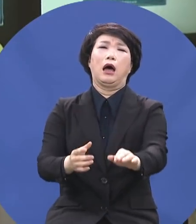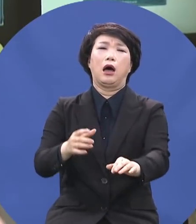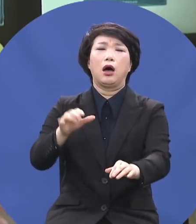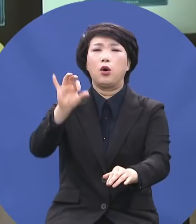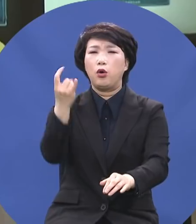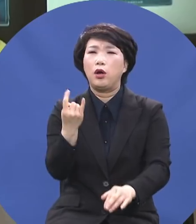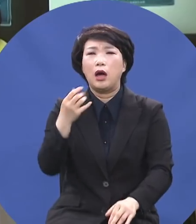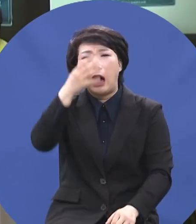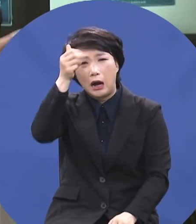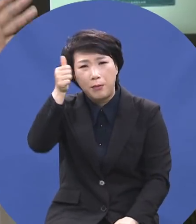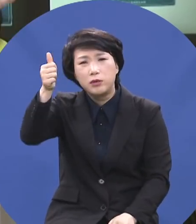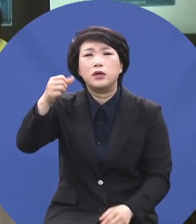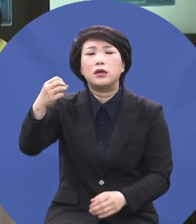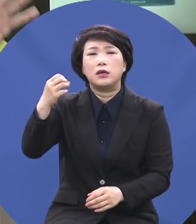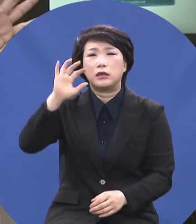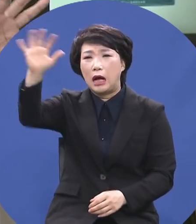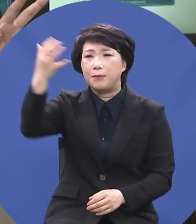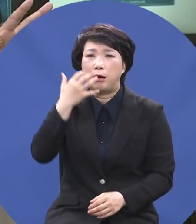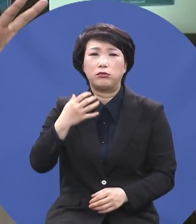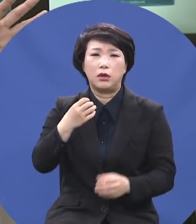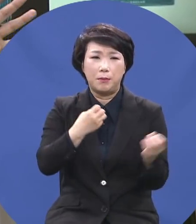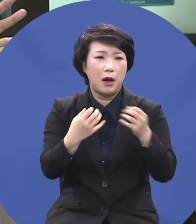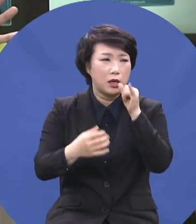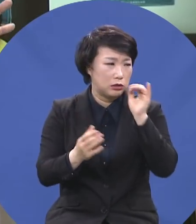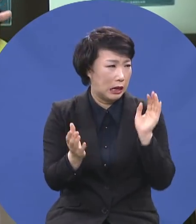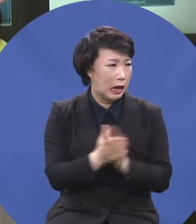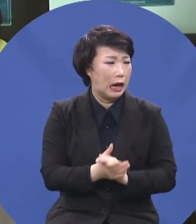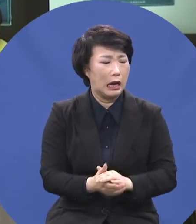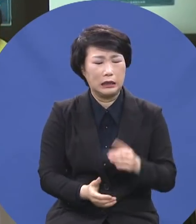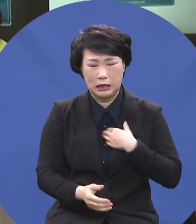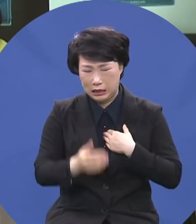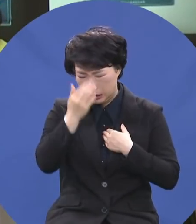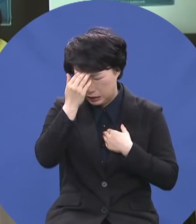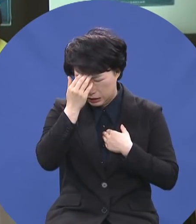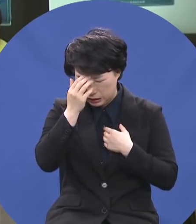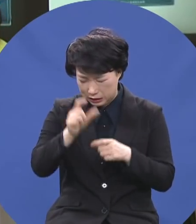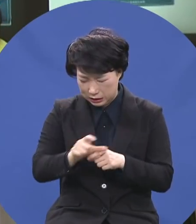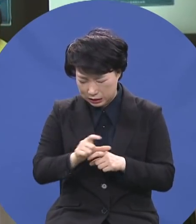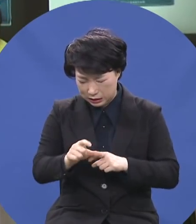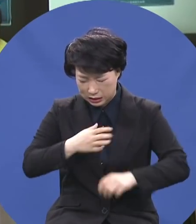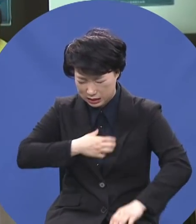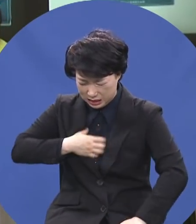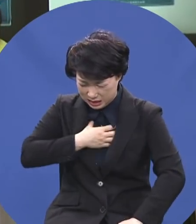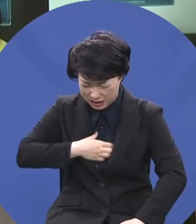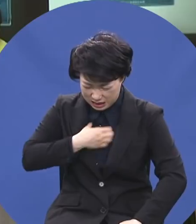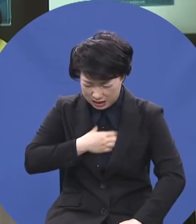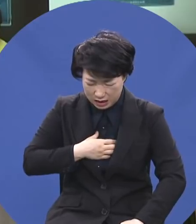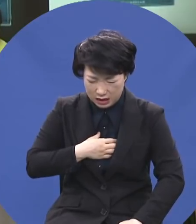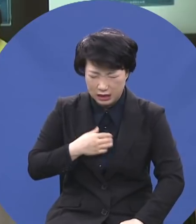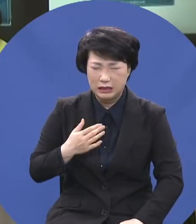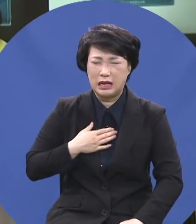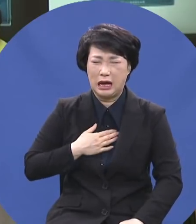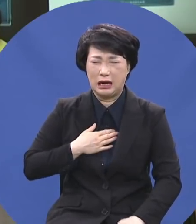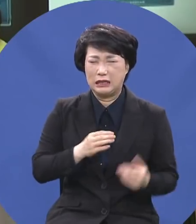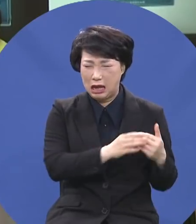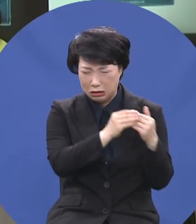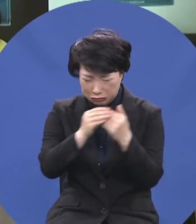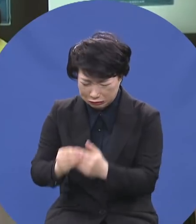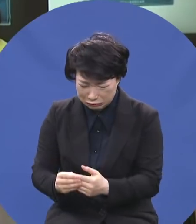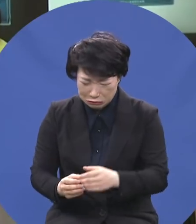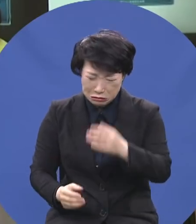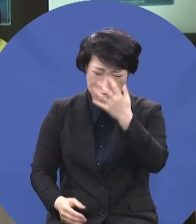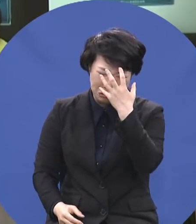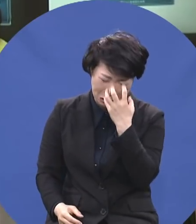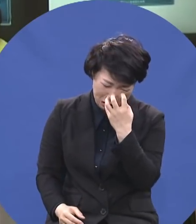그때부터 고민이 생깁니다. 주워왔다. 얼마나 극심한 고민을 했던지 혼자